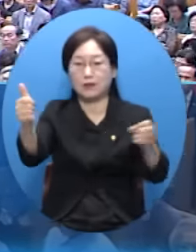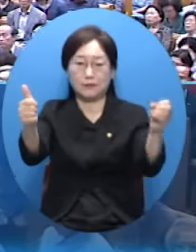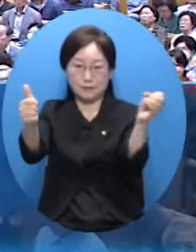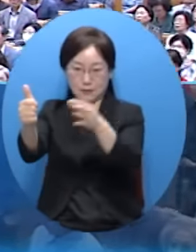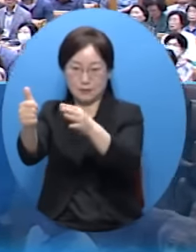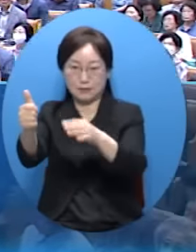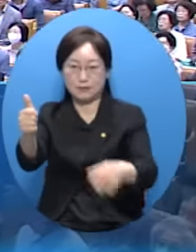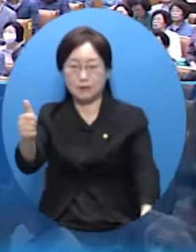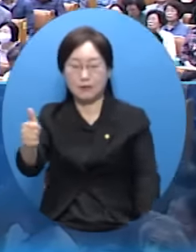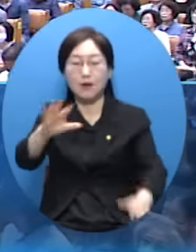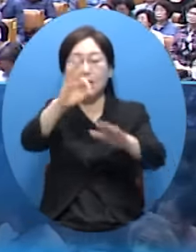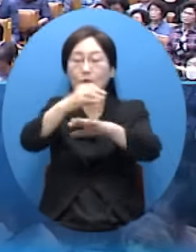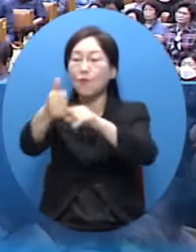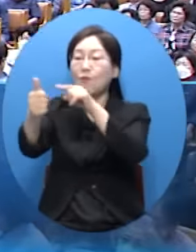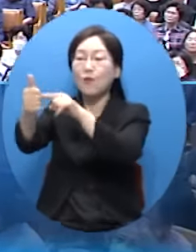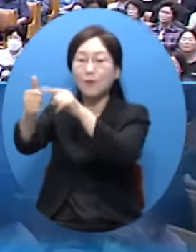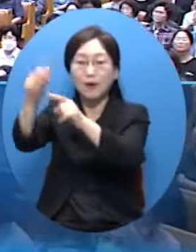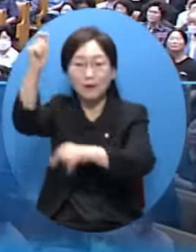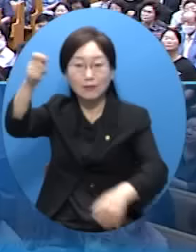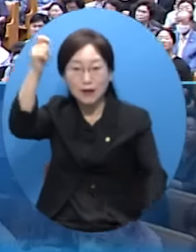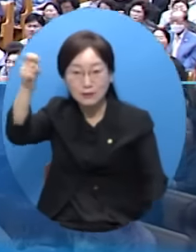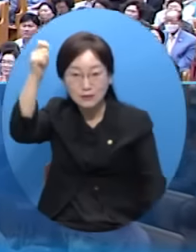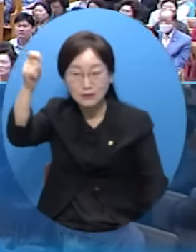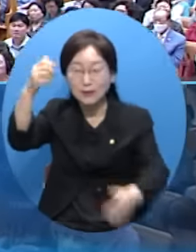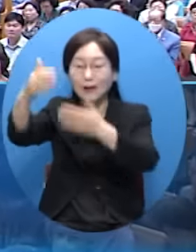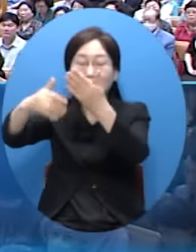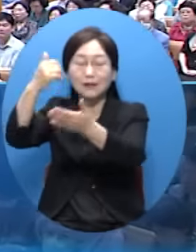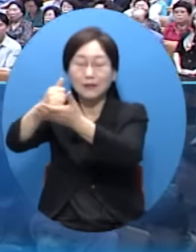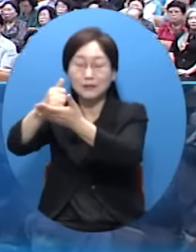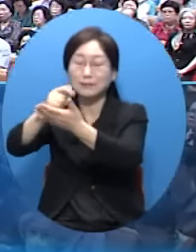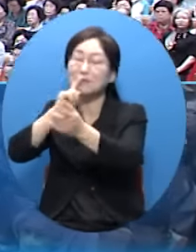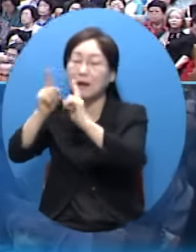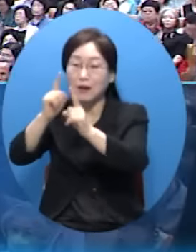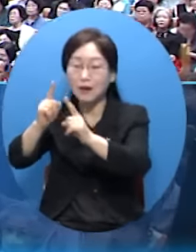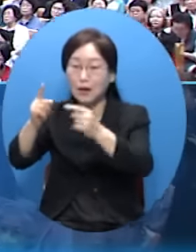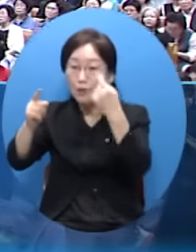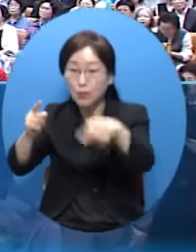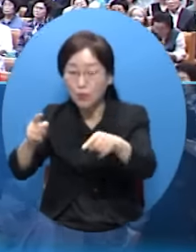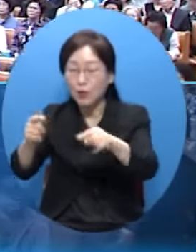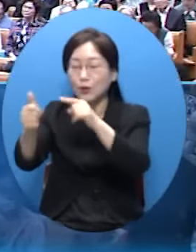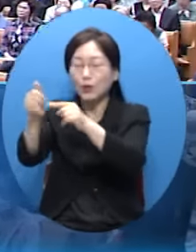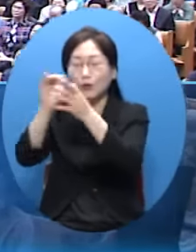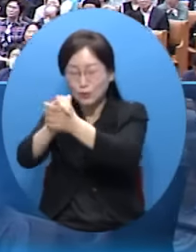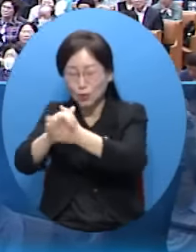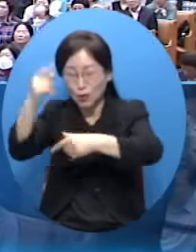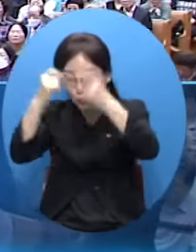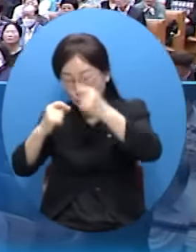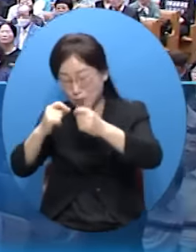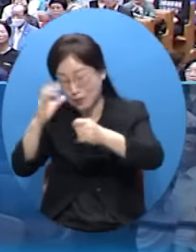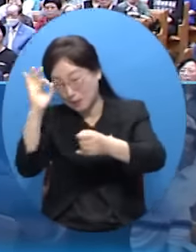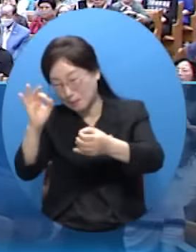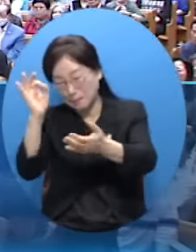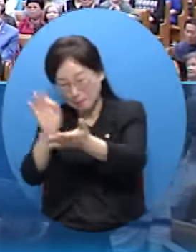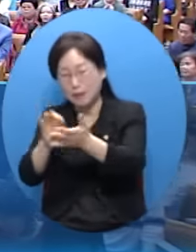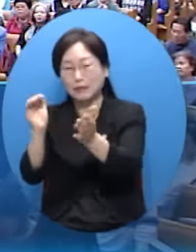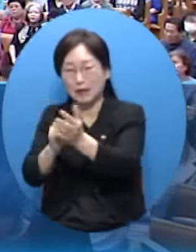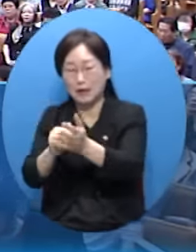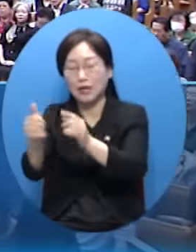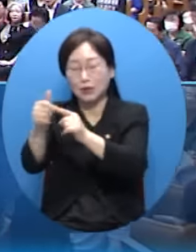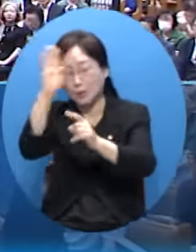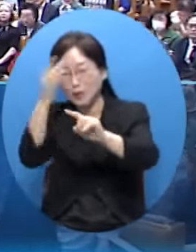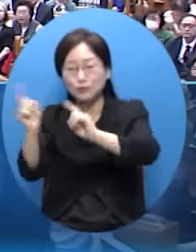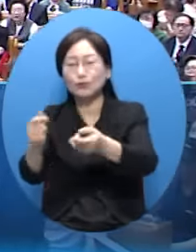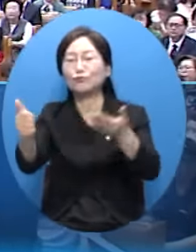이르기를 왕의 수상 다윗의 하나님 야훼의 말씀이 내가 내 기도를 들었고 내 눈물을 보았노라. 내가 너를 낫게